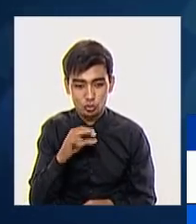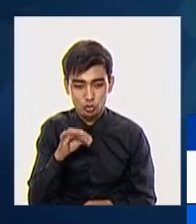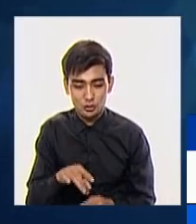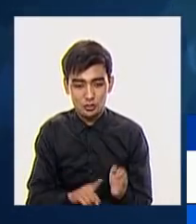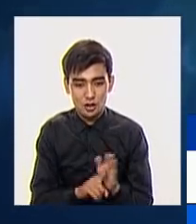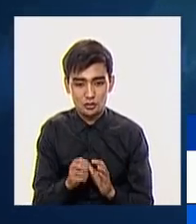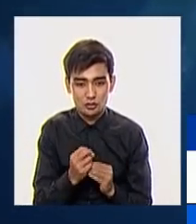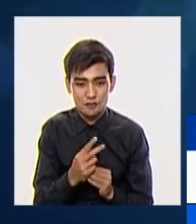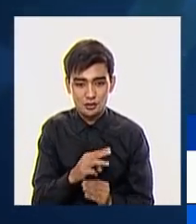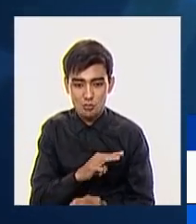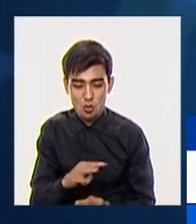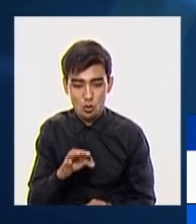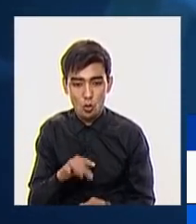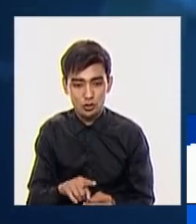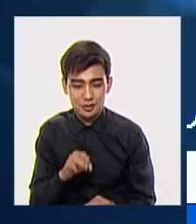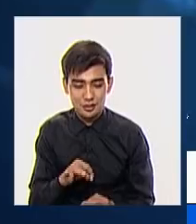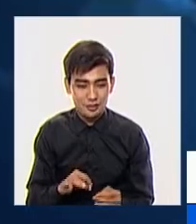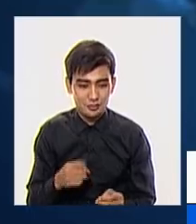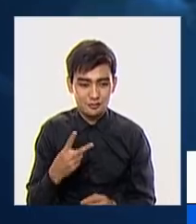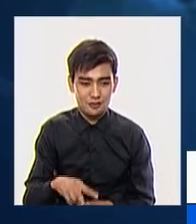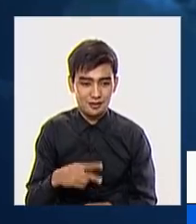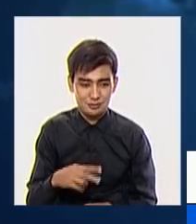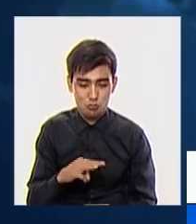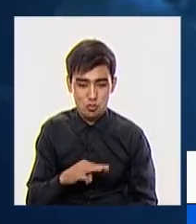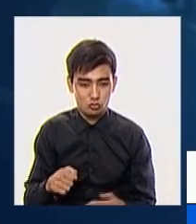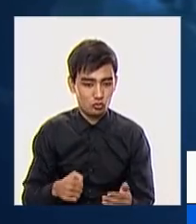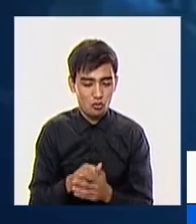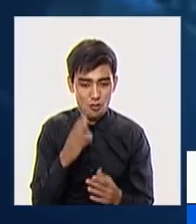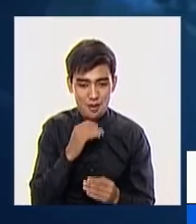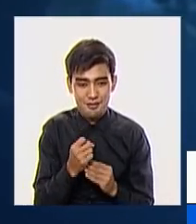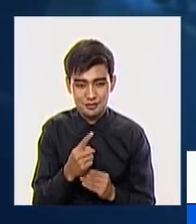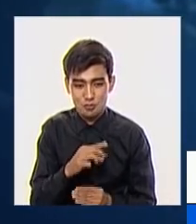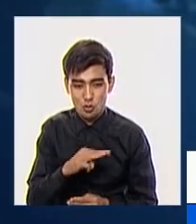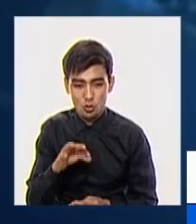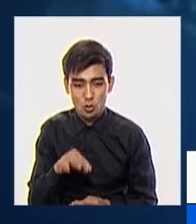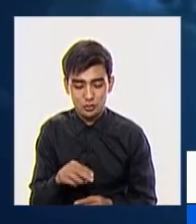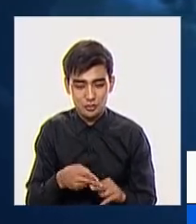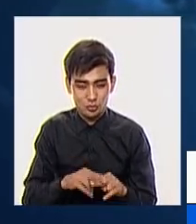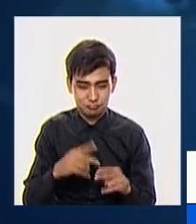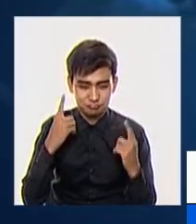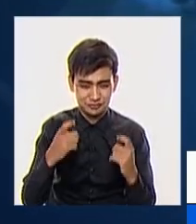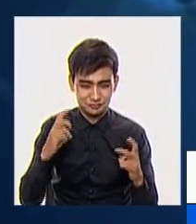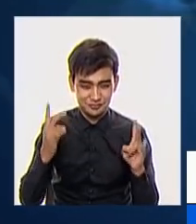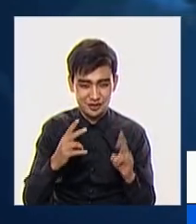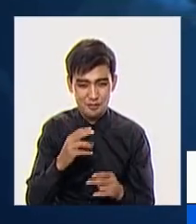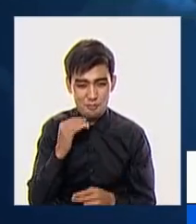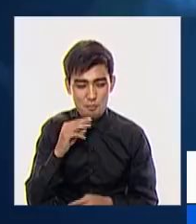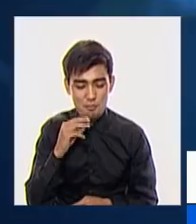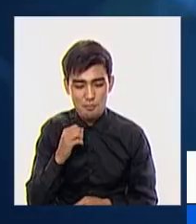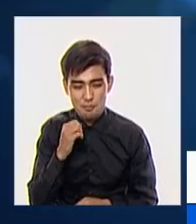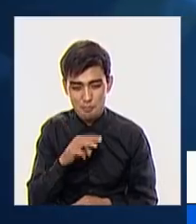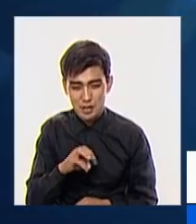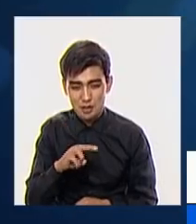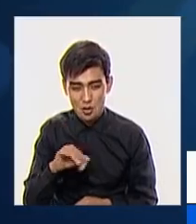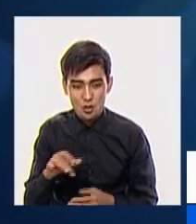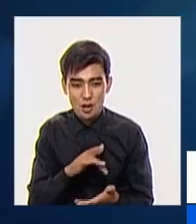от 12 миллионов и доходят до 20 миллионов тенге. От 11 миллионов тенге стоят элитные участки в Медеусском районе ближе к